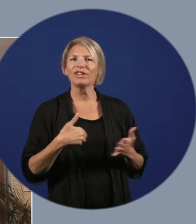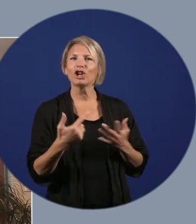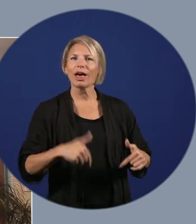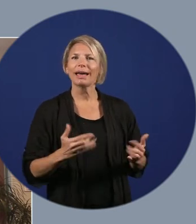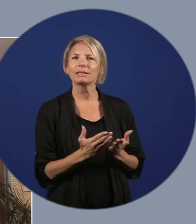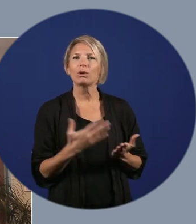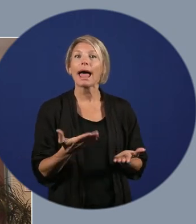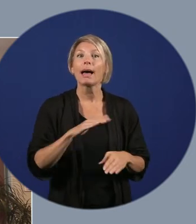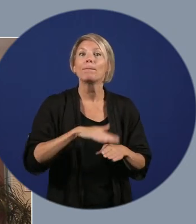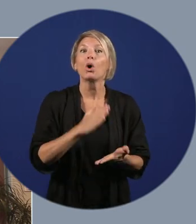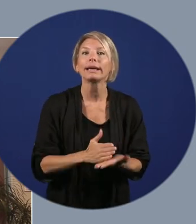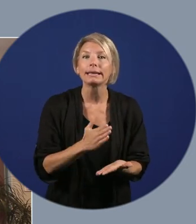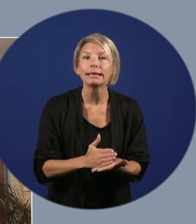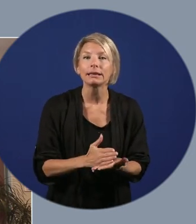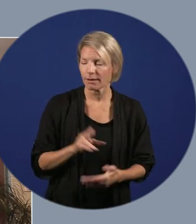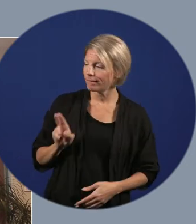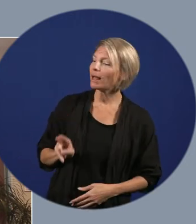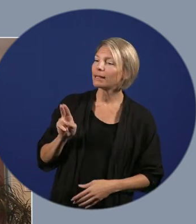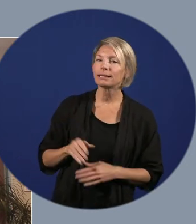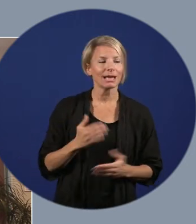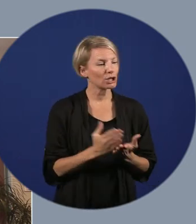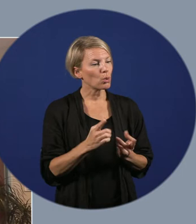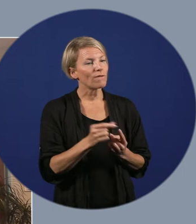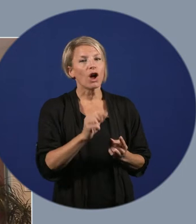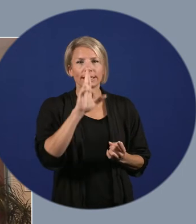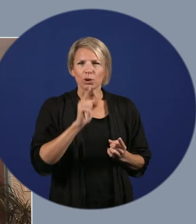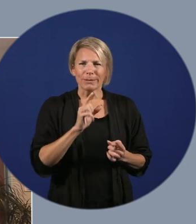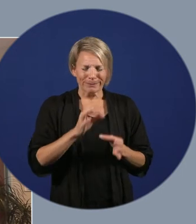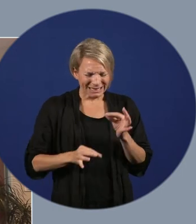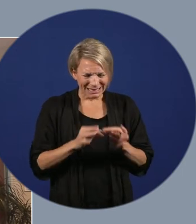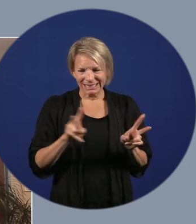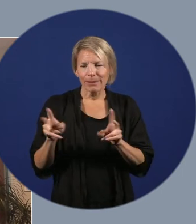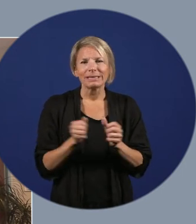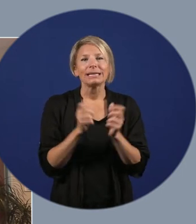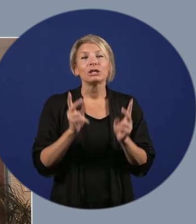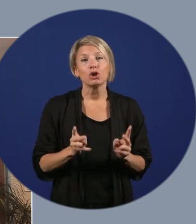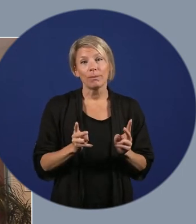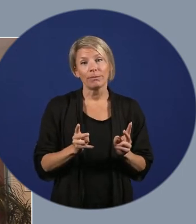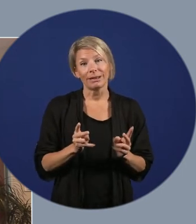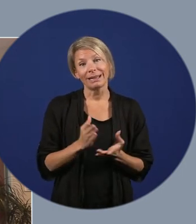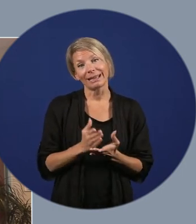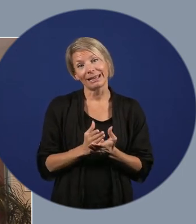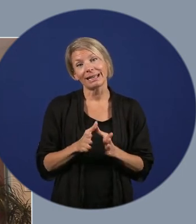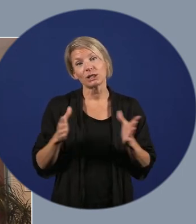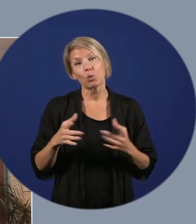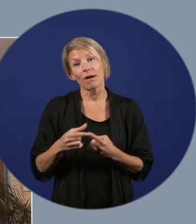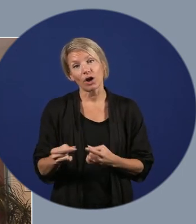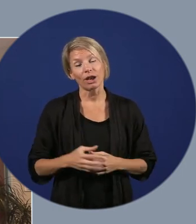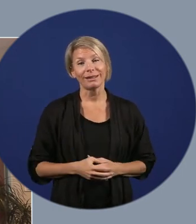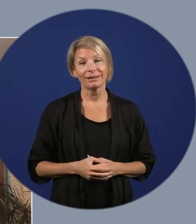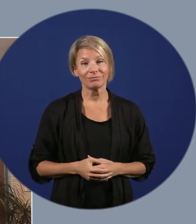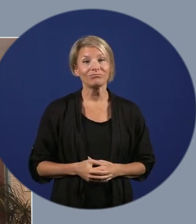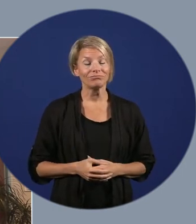riktigt. Mm, verkligen. Mm. Skolvalet ser precis likadant ut som det riktiga stora valet. Det gör det faktiskt. Och vad hade